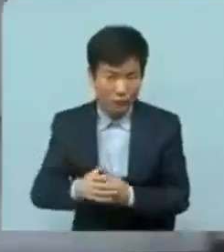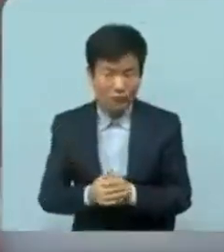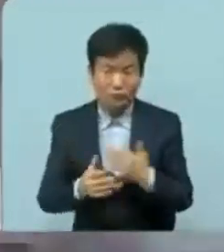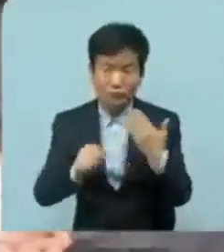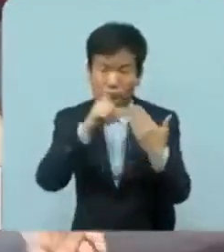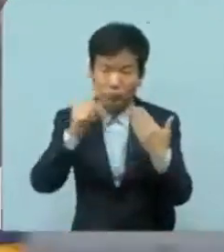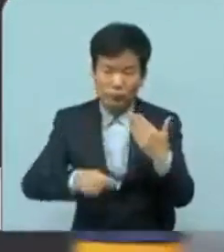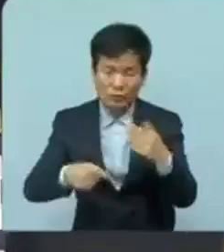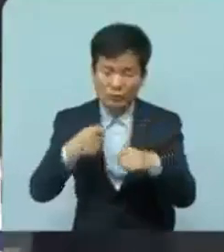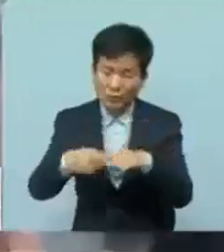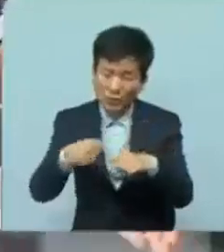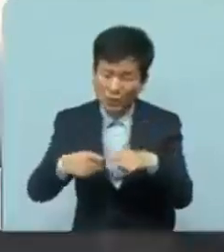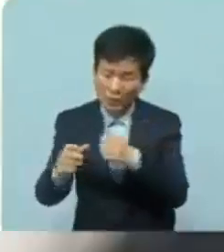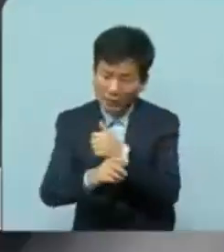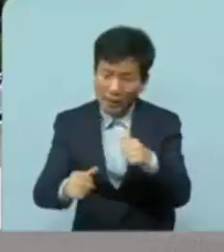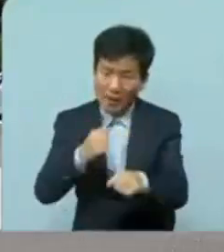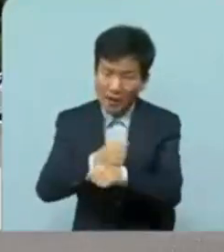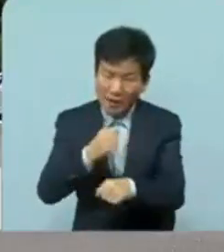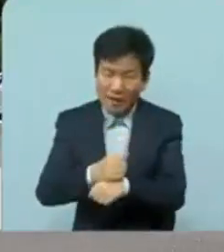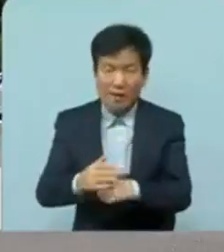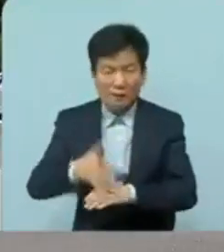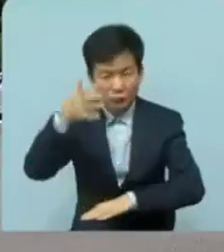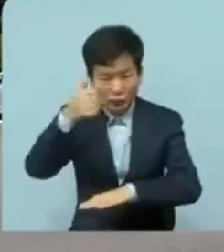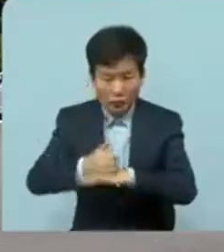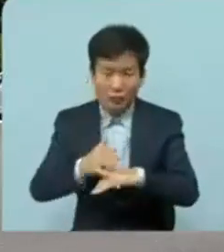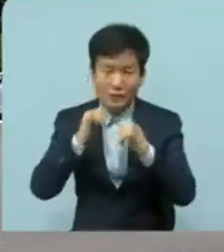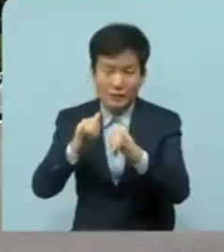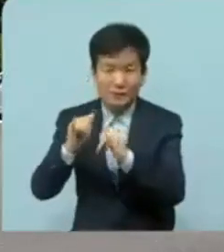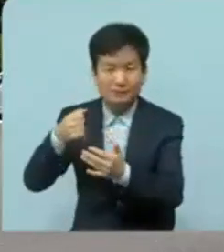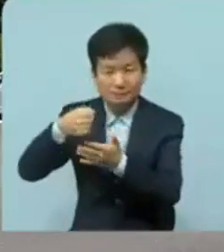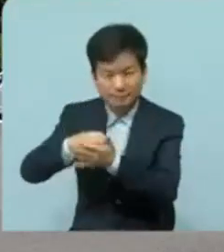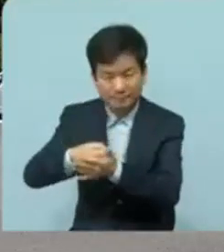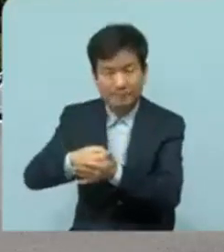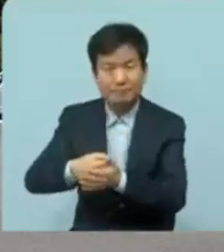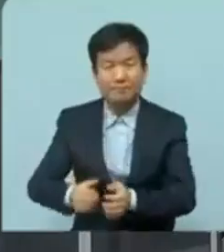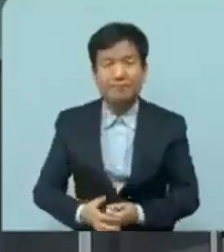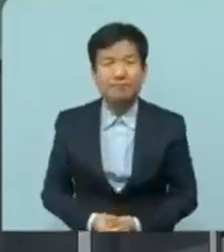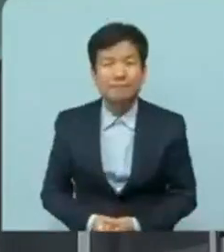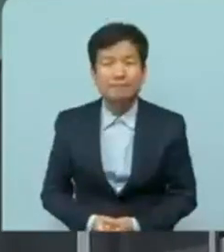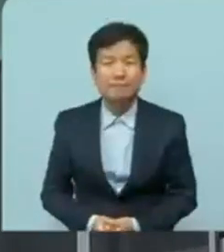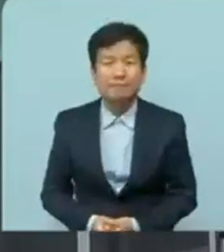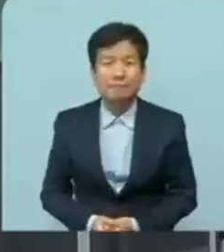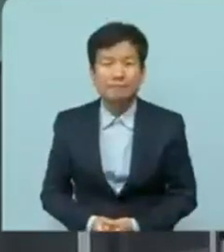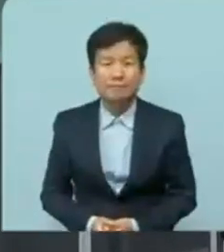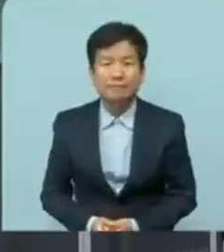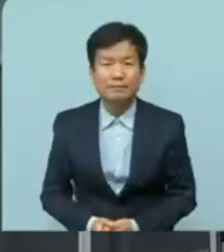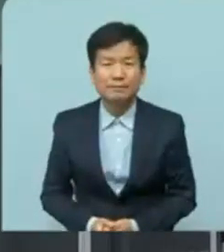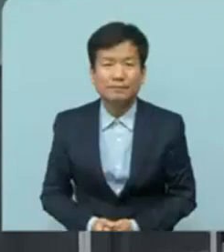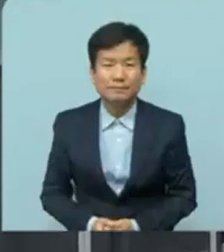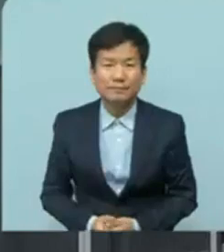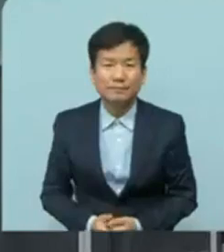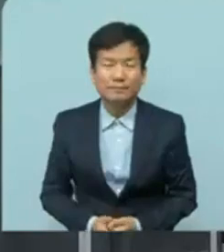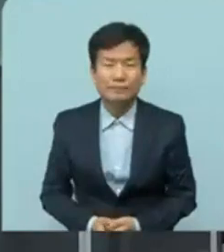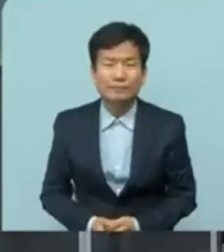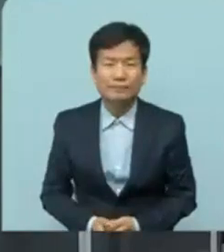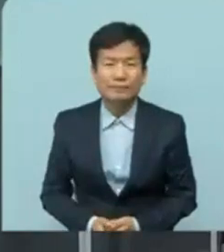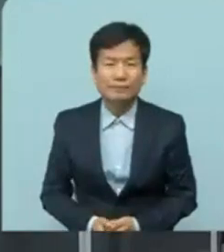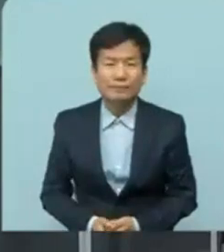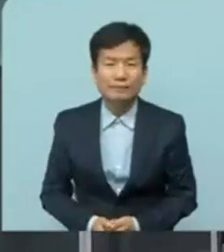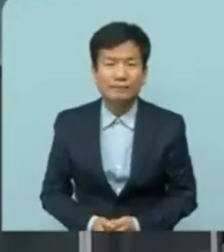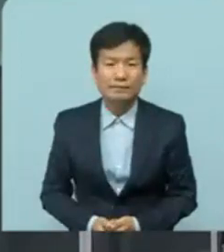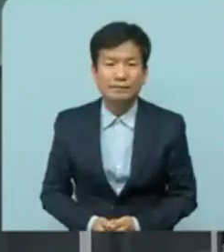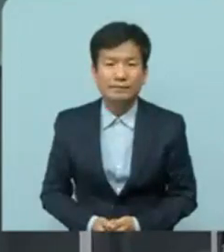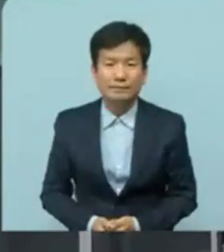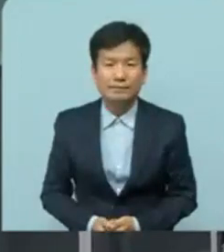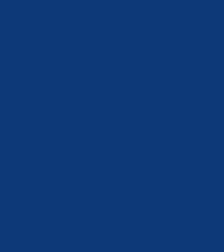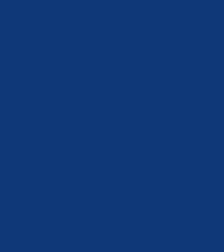9월 공적심사위원회를 거친 뒤 최종 수상자를 확정할 계획입니다. KBS 뉴스 송근섭입니다.